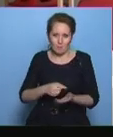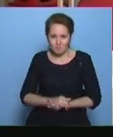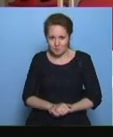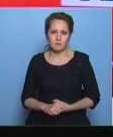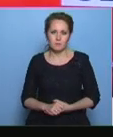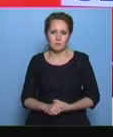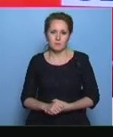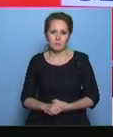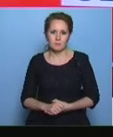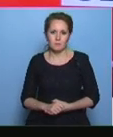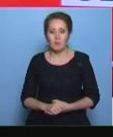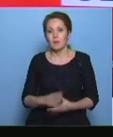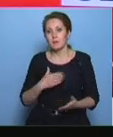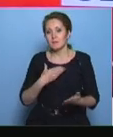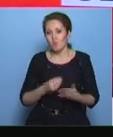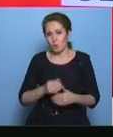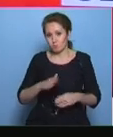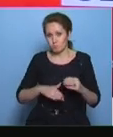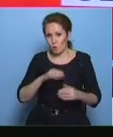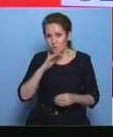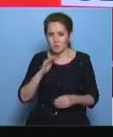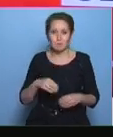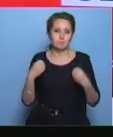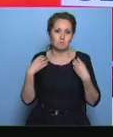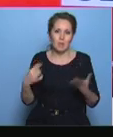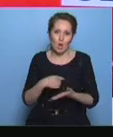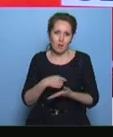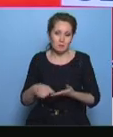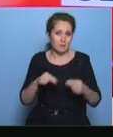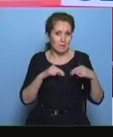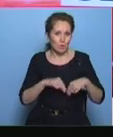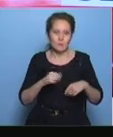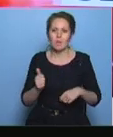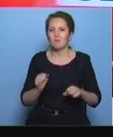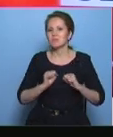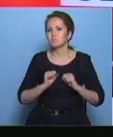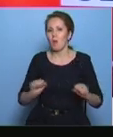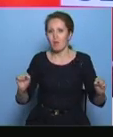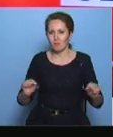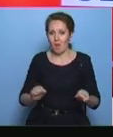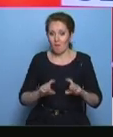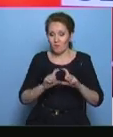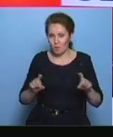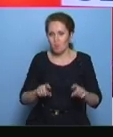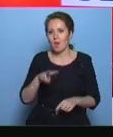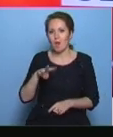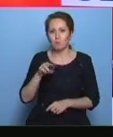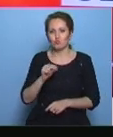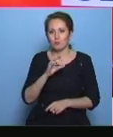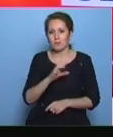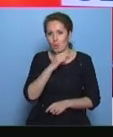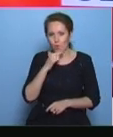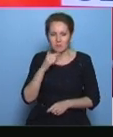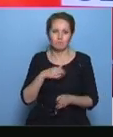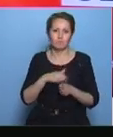Удмуртия». Свой профессиональный праздник отметили сотрудники самого смелого ведомства МЧС России. Исполняется 24 года.